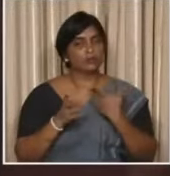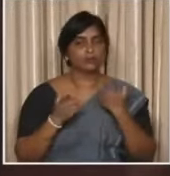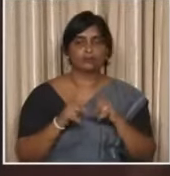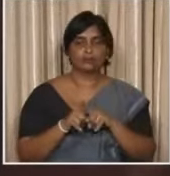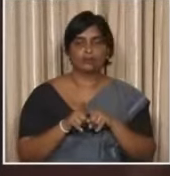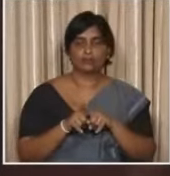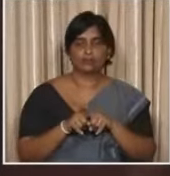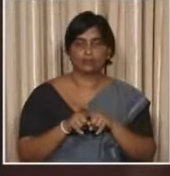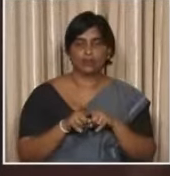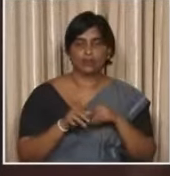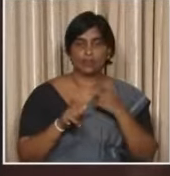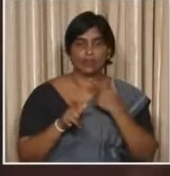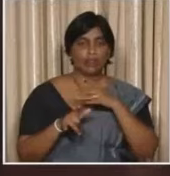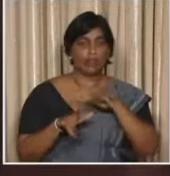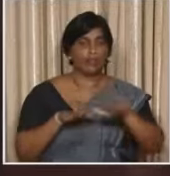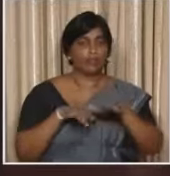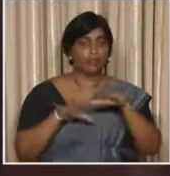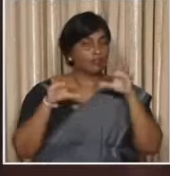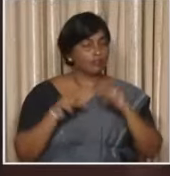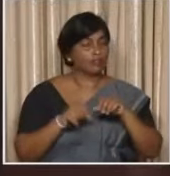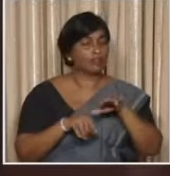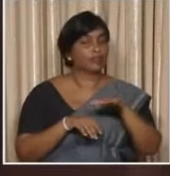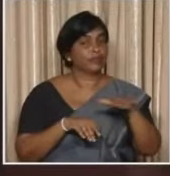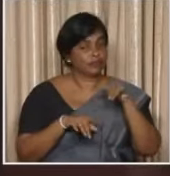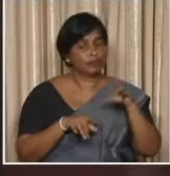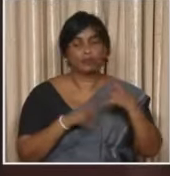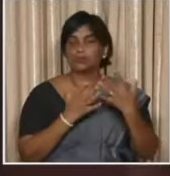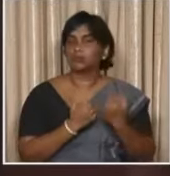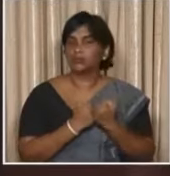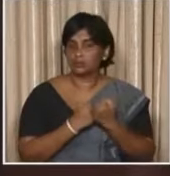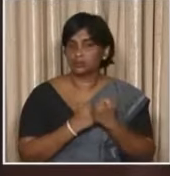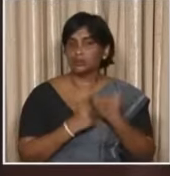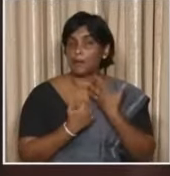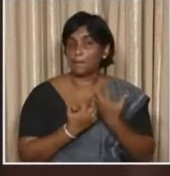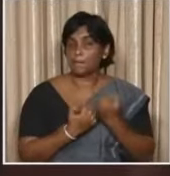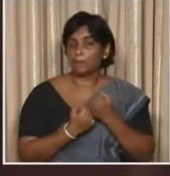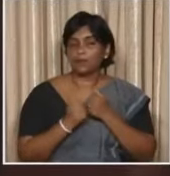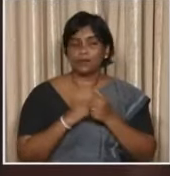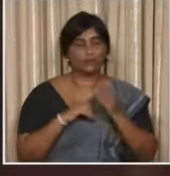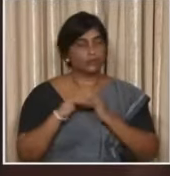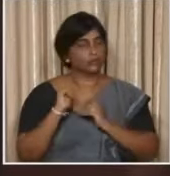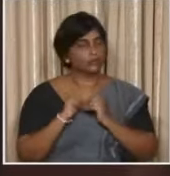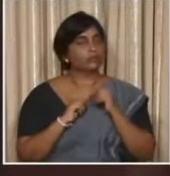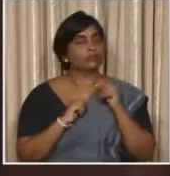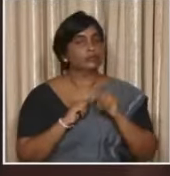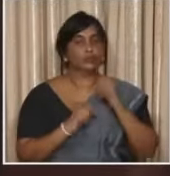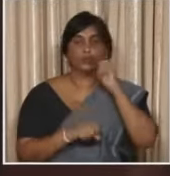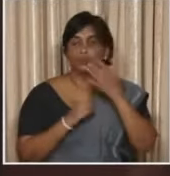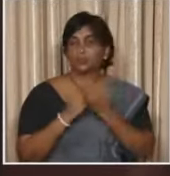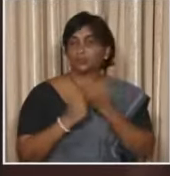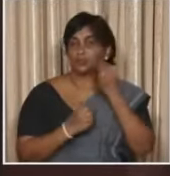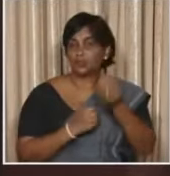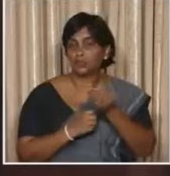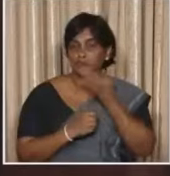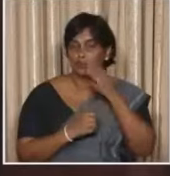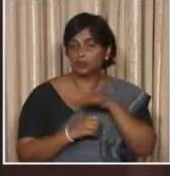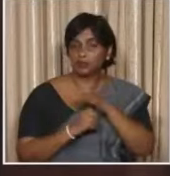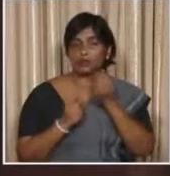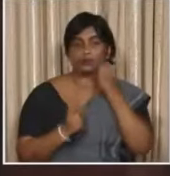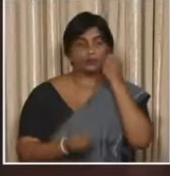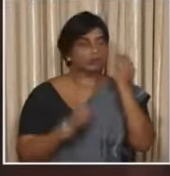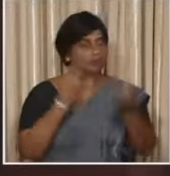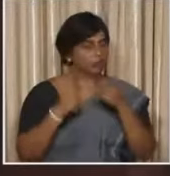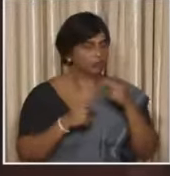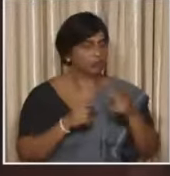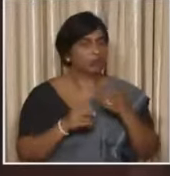නැත්නම් වතු සමාගම් වල තියෙන ඉඩම් වෙන්න පුළුවන් ඒව අරගෙන ප්‍රයෝජනවත් කටයුතු කරන්න ජනතාවට දෙන්න පුළුවන් ඉඩම් ටික ජනතාවට